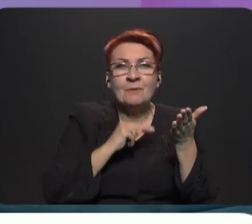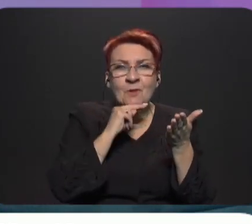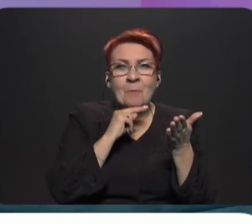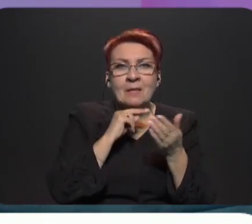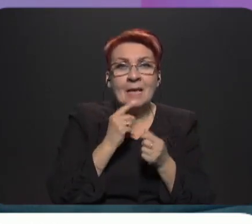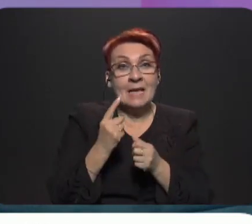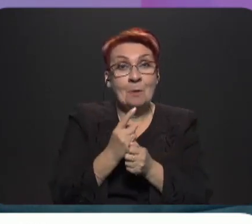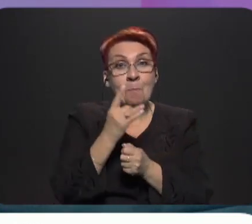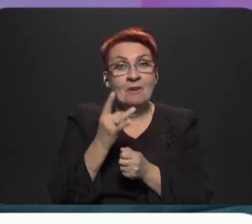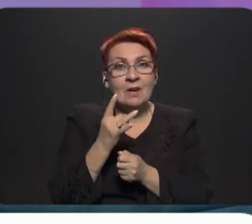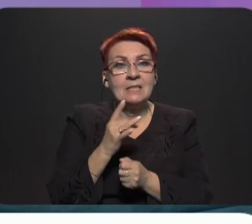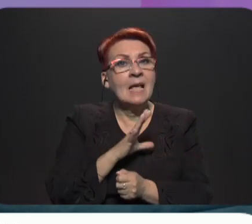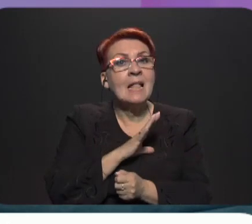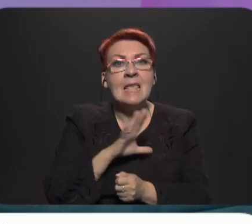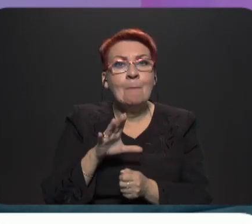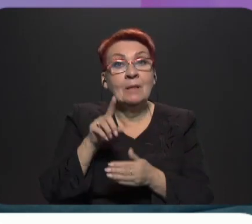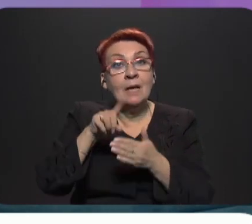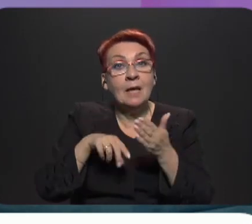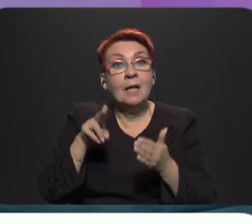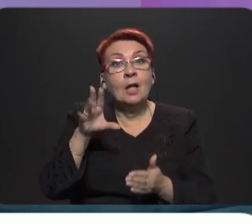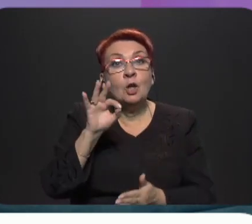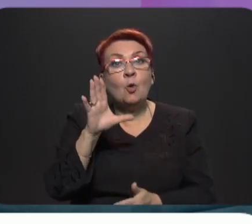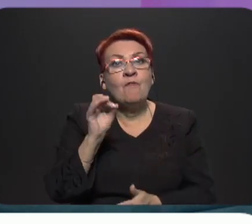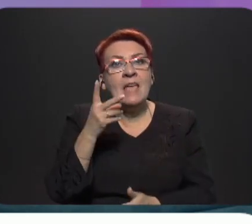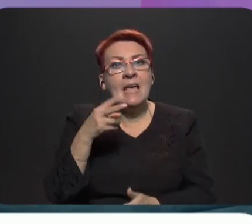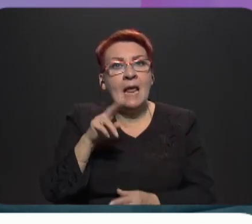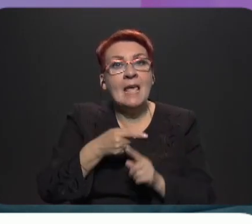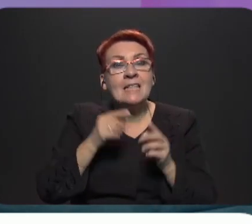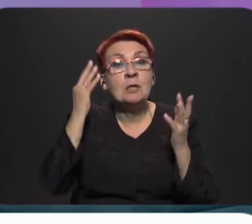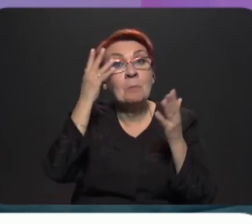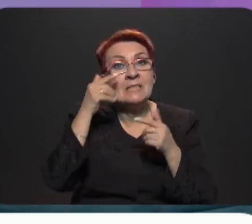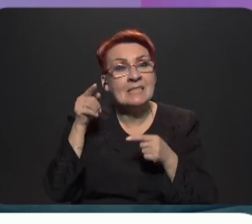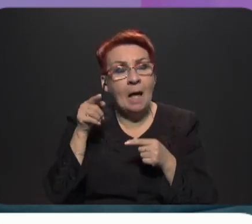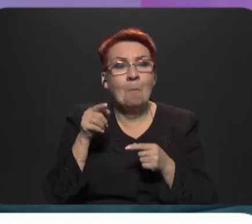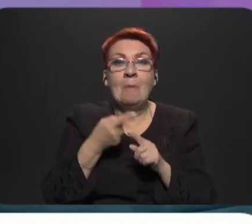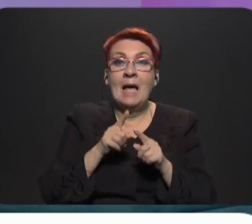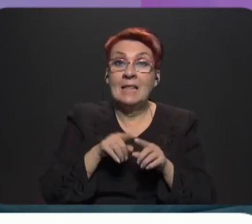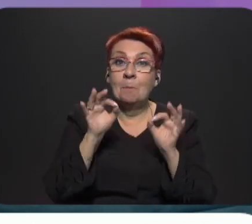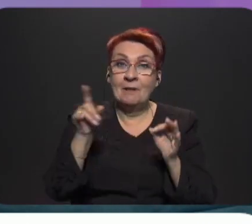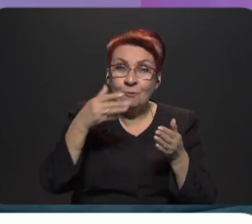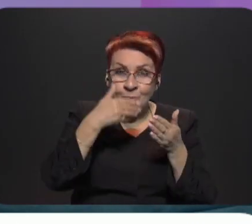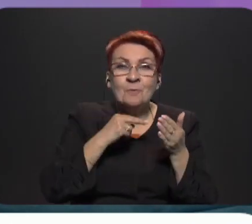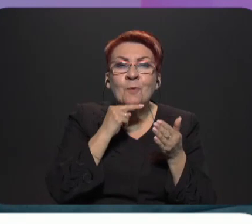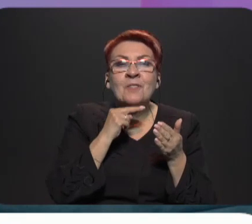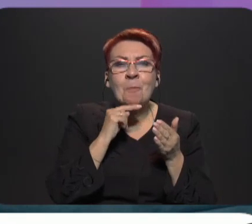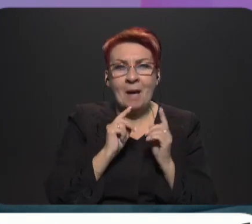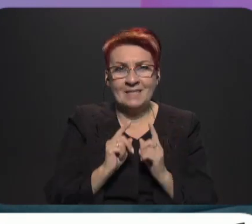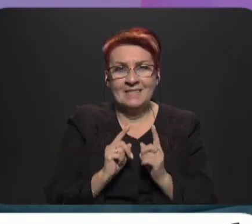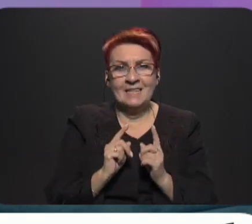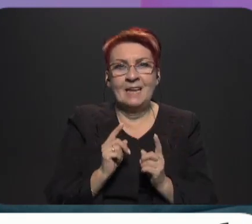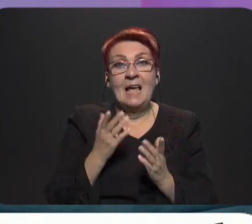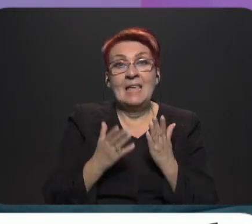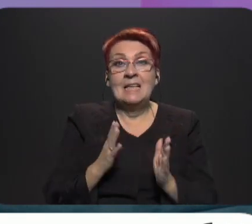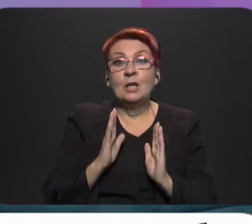первого раза не было доверия этим снам. И это правильно. Потому что, действительно, если мы